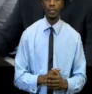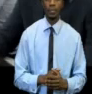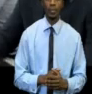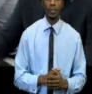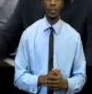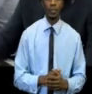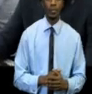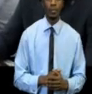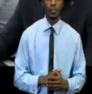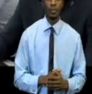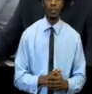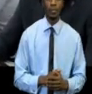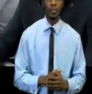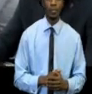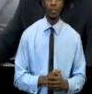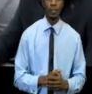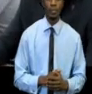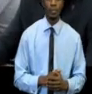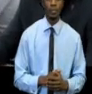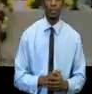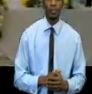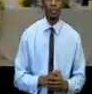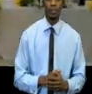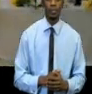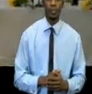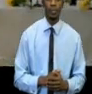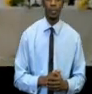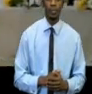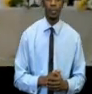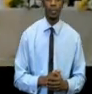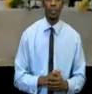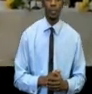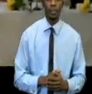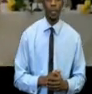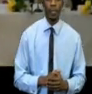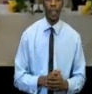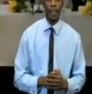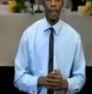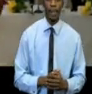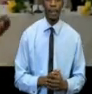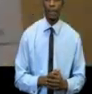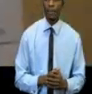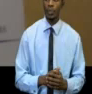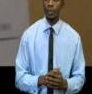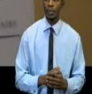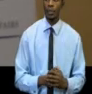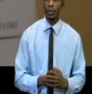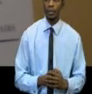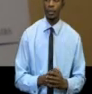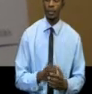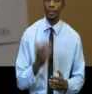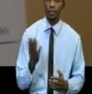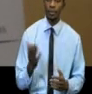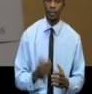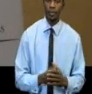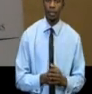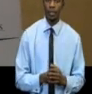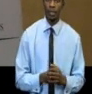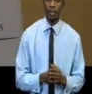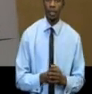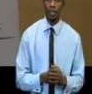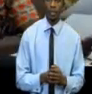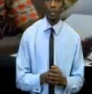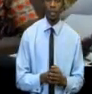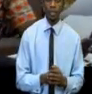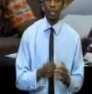Je vais dialoguer parce qu'il s'agit de réfléchir. Donc, on suggère les institutions. C'est très bon. Avant que